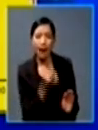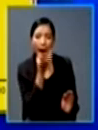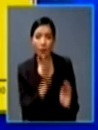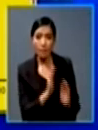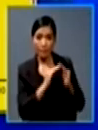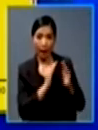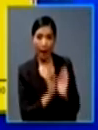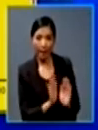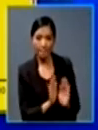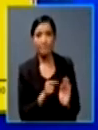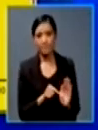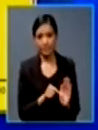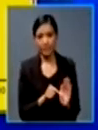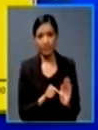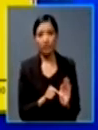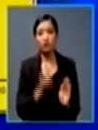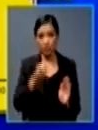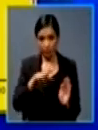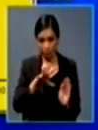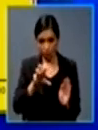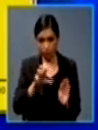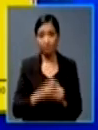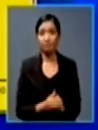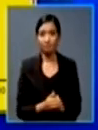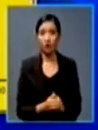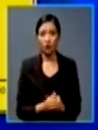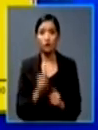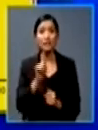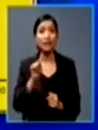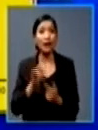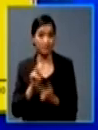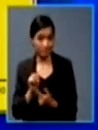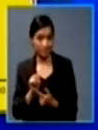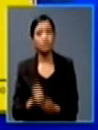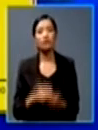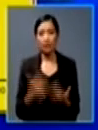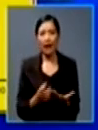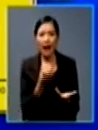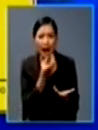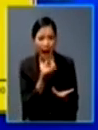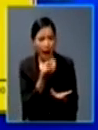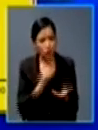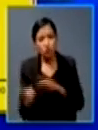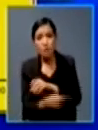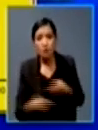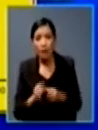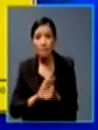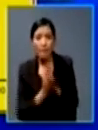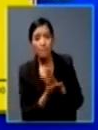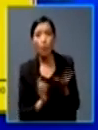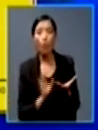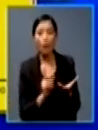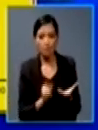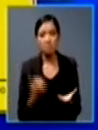ฉางเนี่ยนะคะ ค่ายุ้งนะฮะ 1,500 บาทต่อตันแล้วก็ค่าปรับปรุงค่าเก็บเกี่ยวอีก 2,000 บาทรวมแล้วเท่